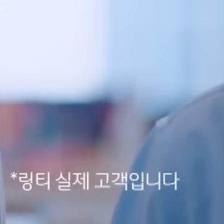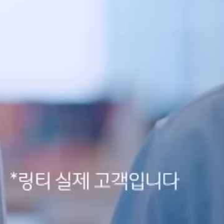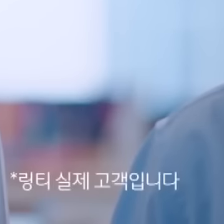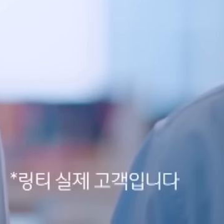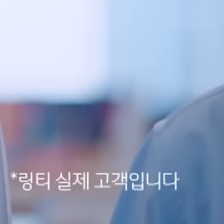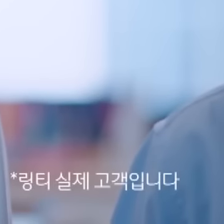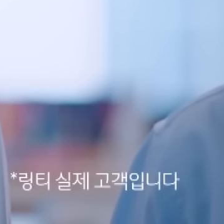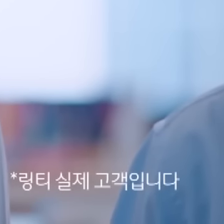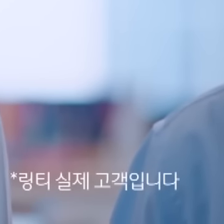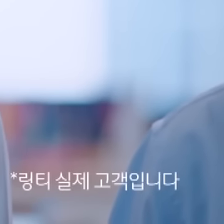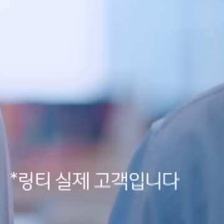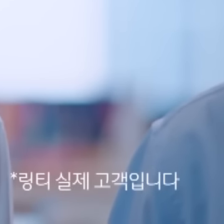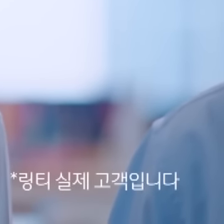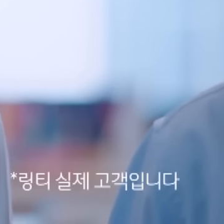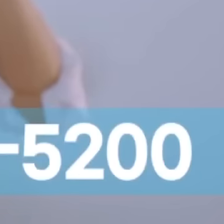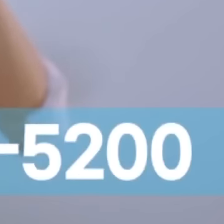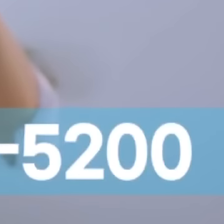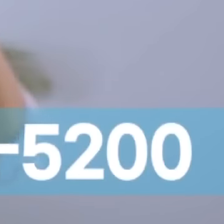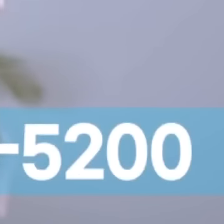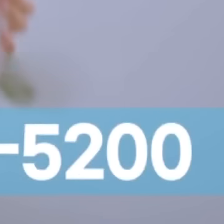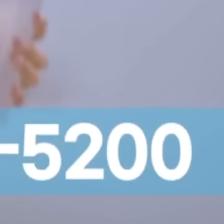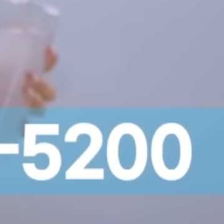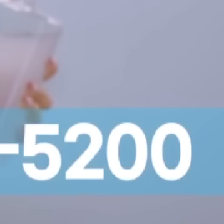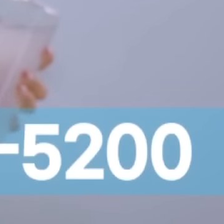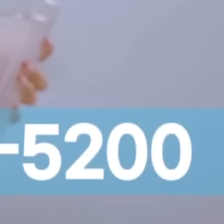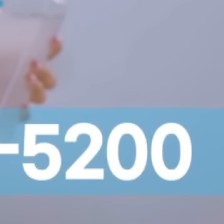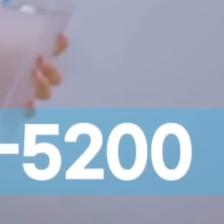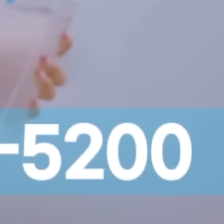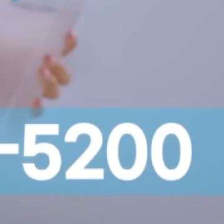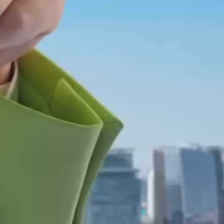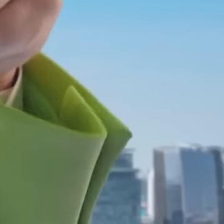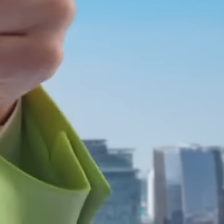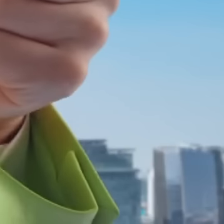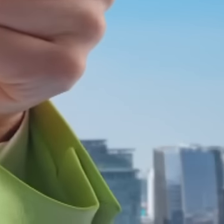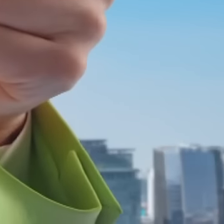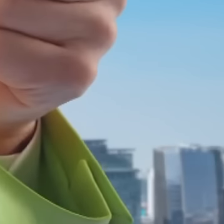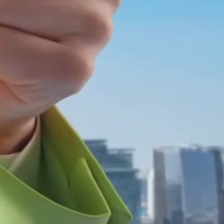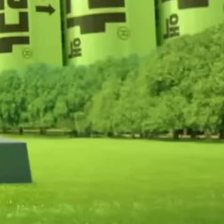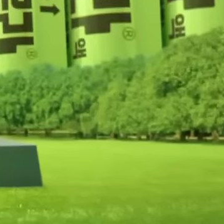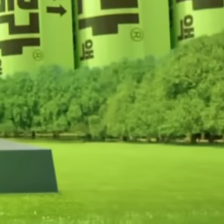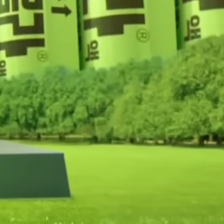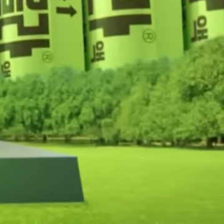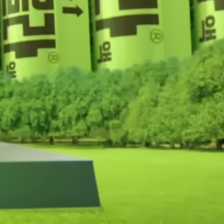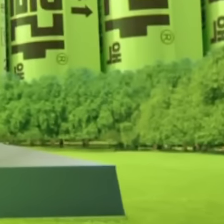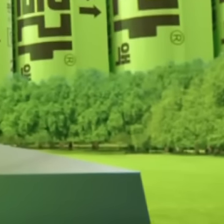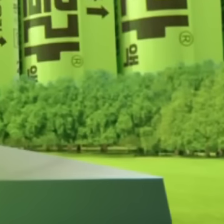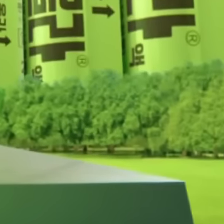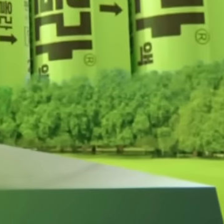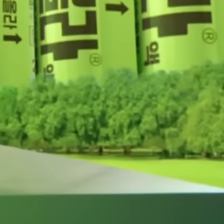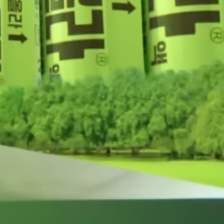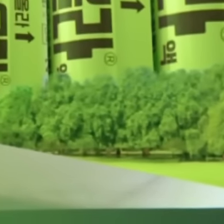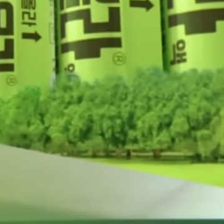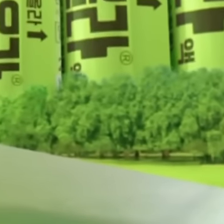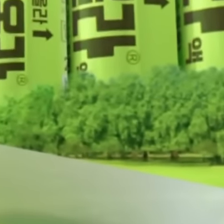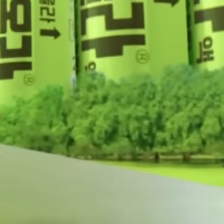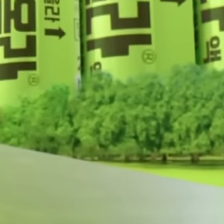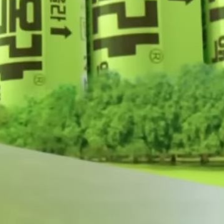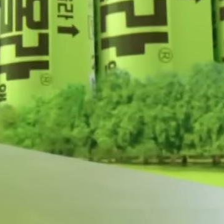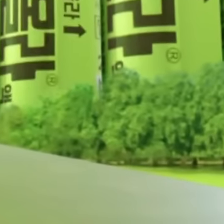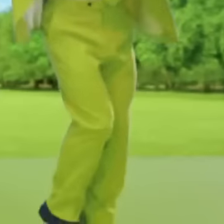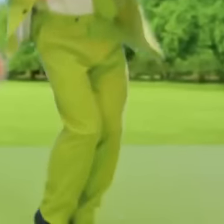그냥 버틸 때랑 확실히 달라요. 마셔봐서 알아요. 링티. 올라 올라 올라 활력